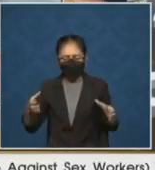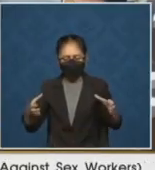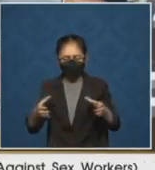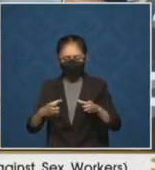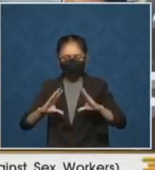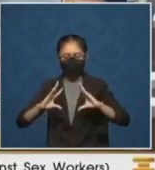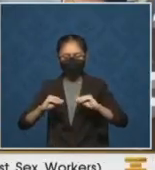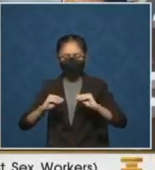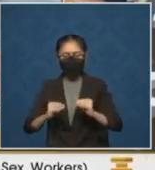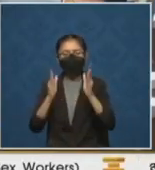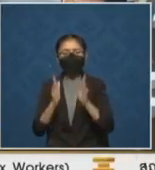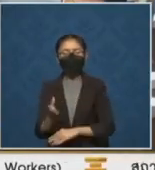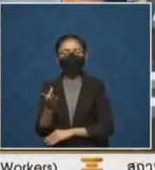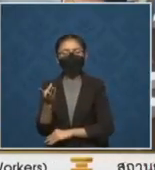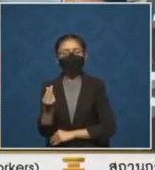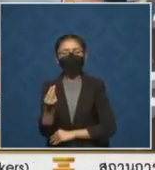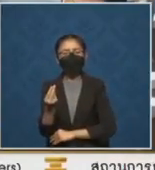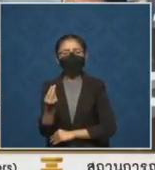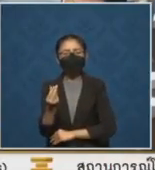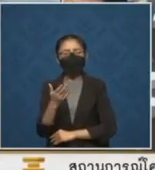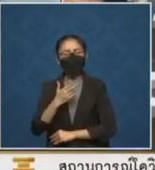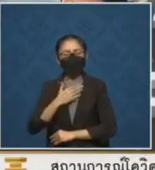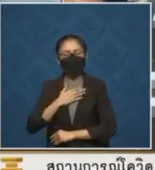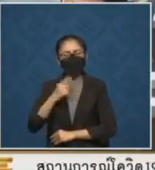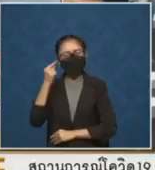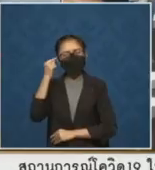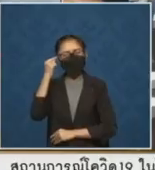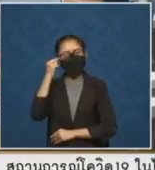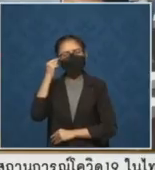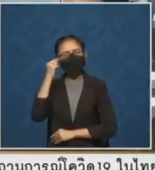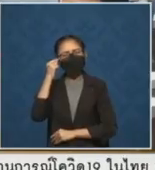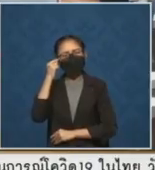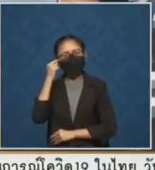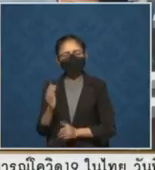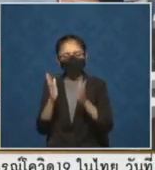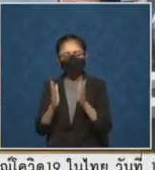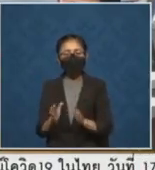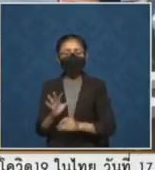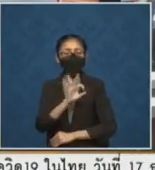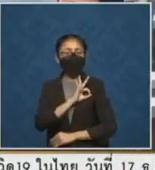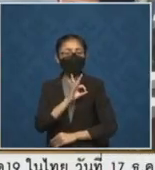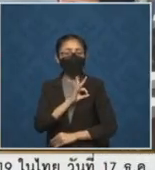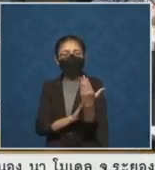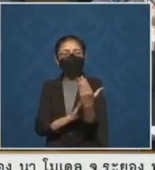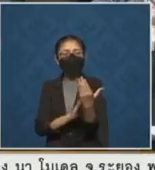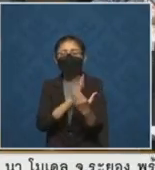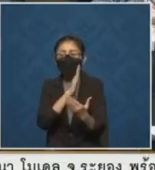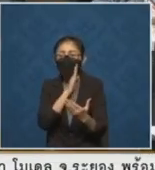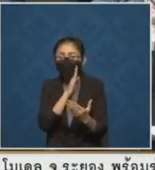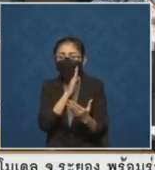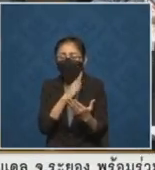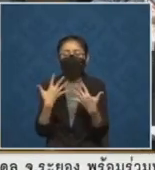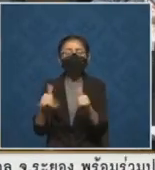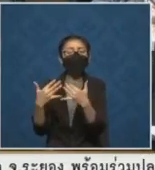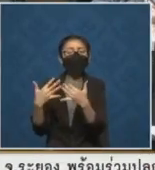บัญญัติก็คือสสทุกคนนั่นแหละคือถ้าเข้าไปแล้วเนี่ยคุณไม่ทำหน้าที ่ อย่าเข้าไปไอ้นี่แ